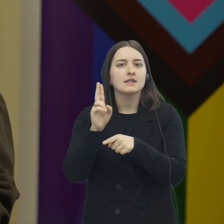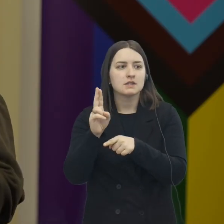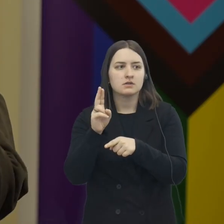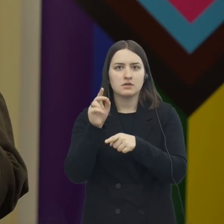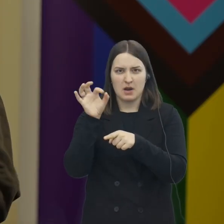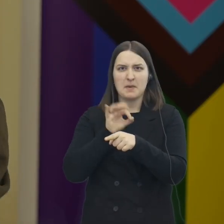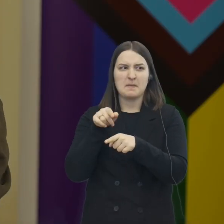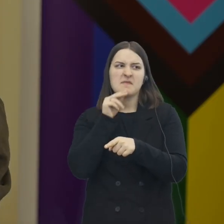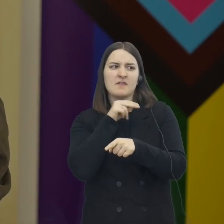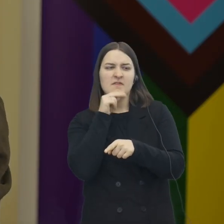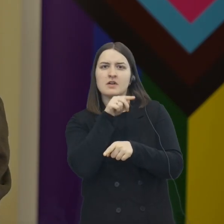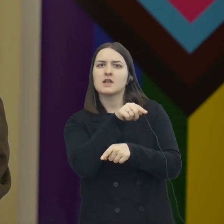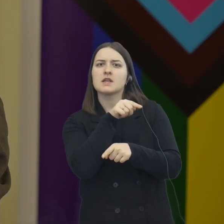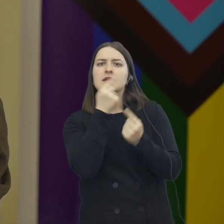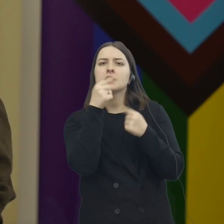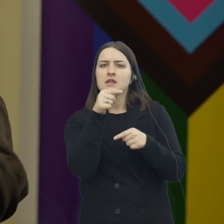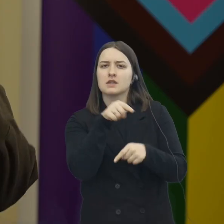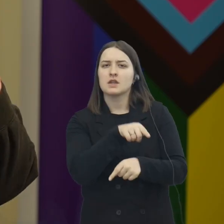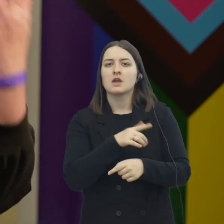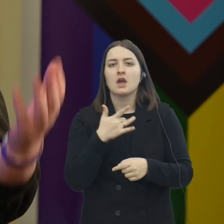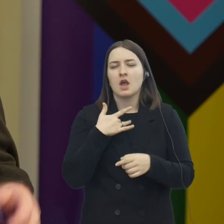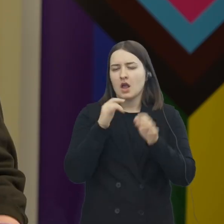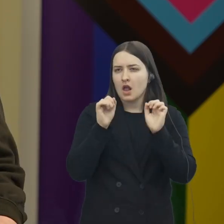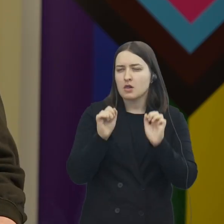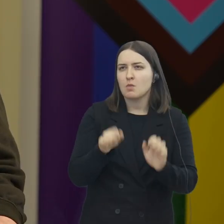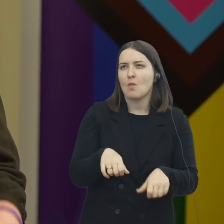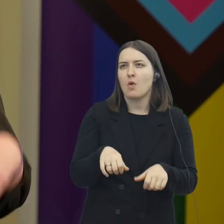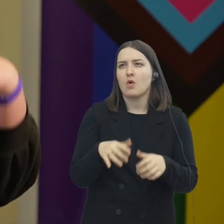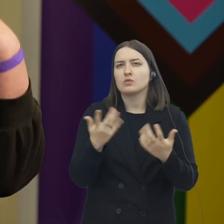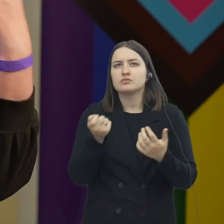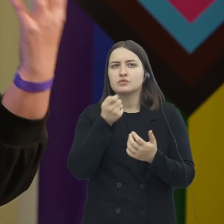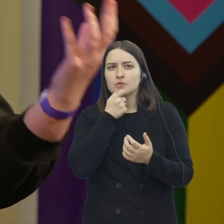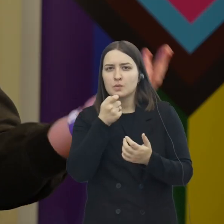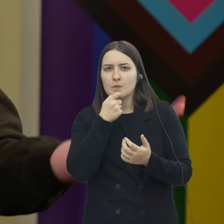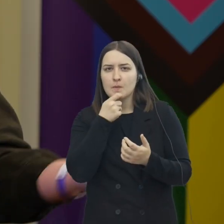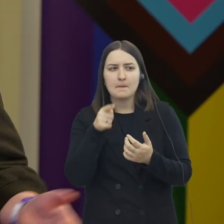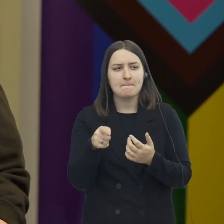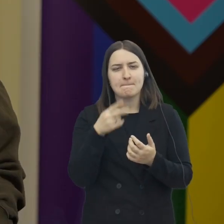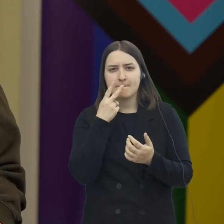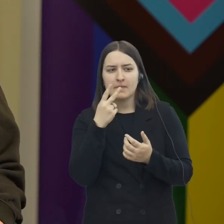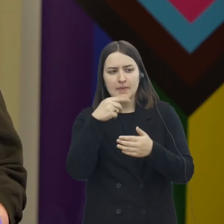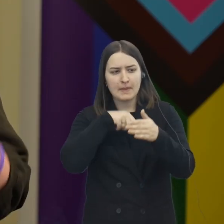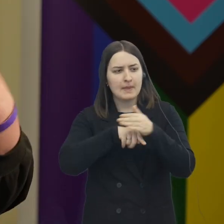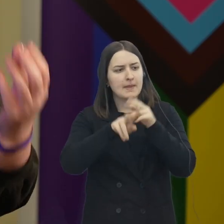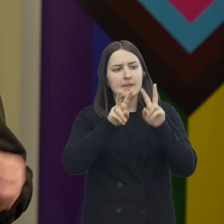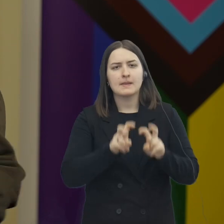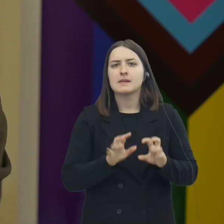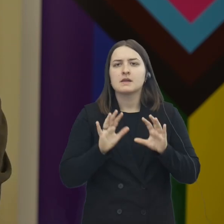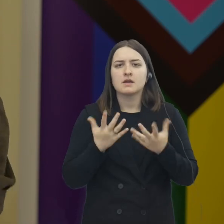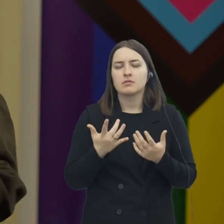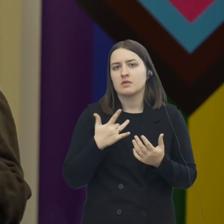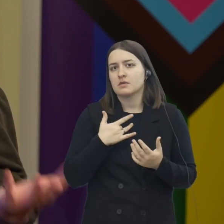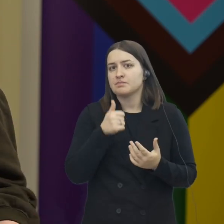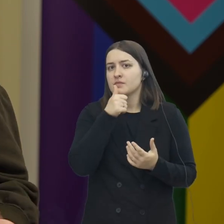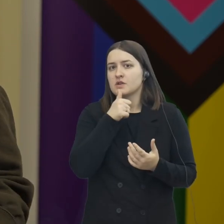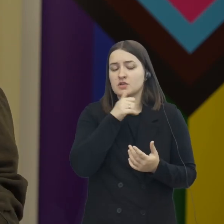galima keletą šiokių tokių stereotipų sugriauti, nes mes kalbame galbūt apie, kad tai vaikai galbūt iš